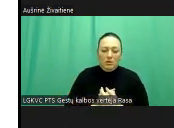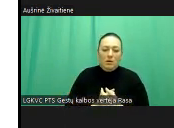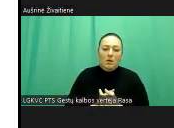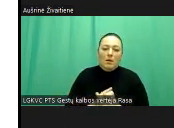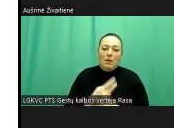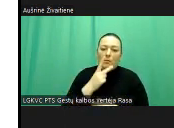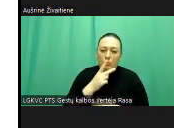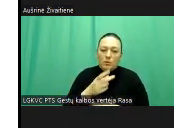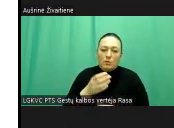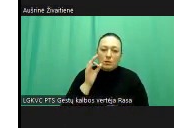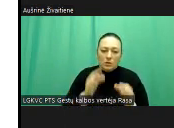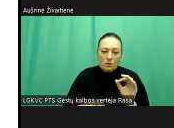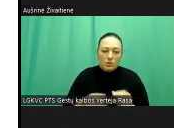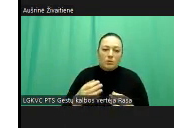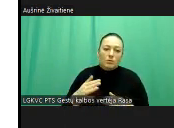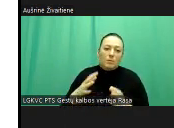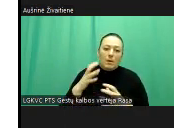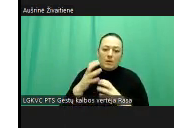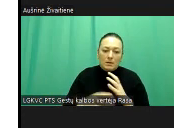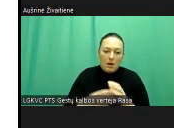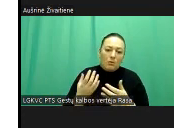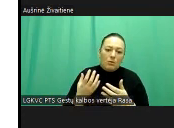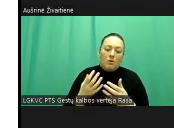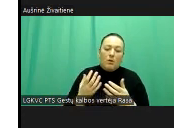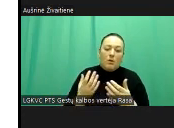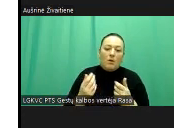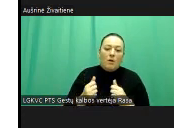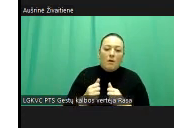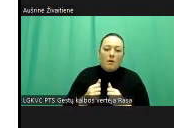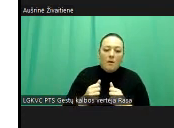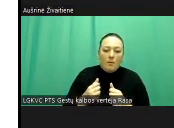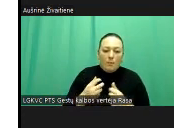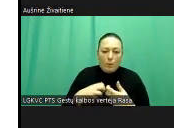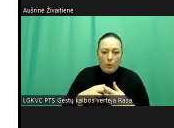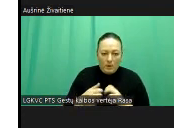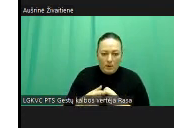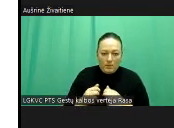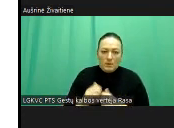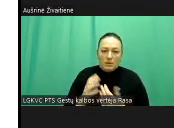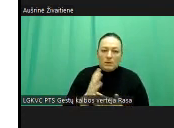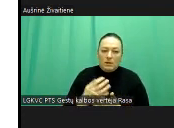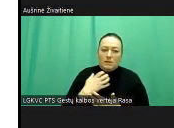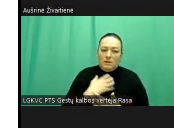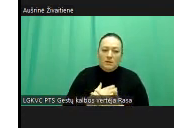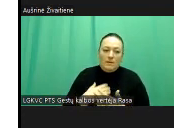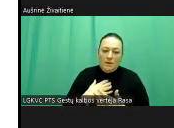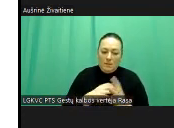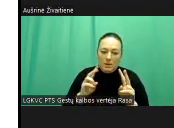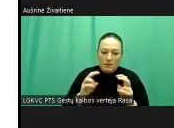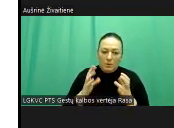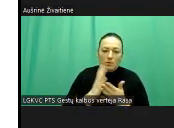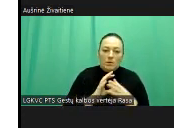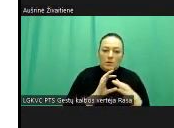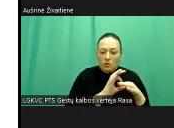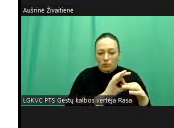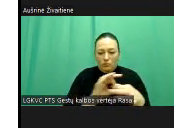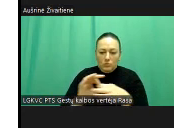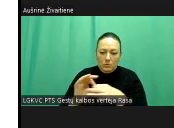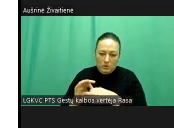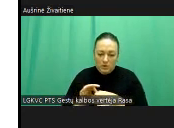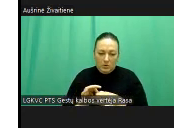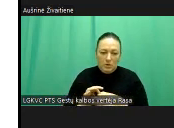realaus pasaulio kontekstą ir problemas. Aš manau, kad labai svarbi tema, kuri sieja visus šitos dalykus, yra